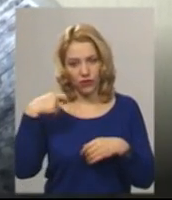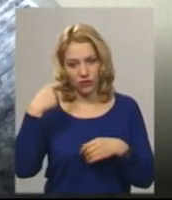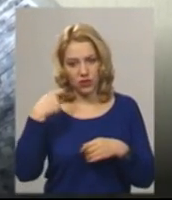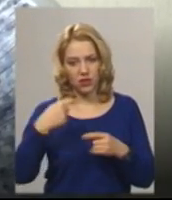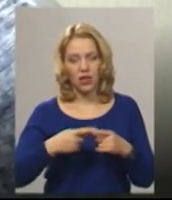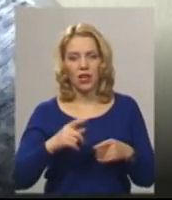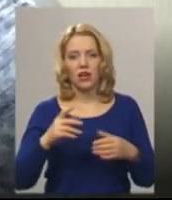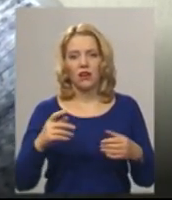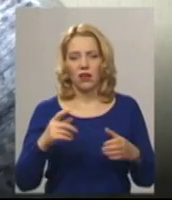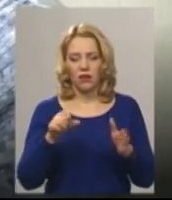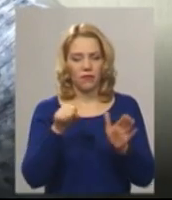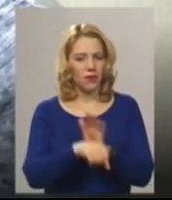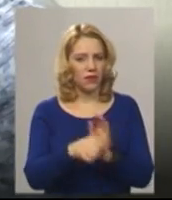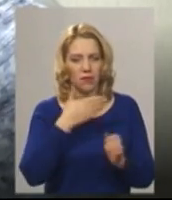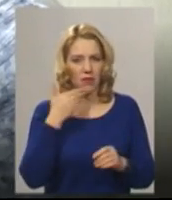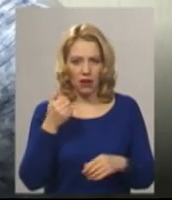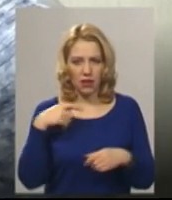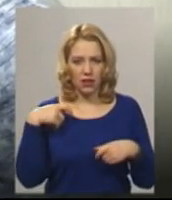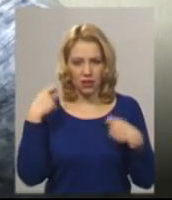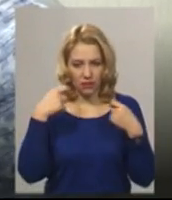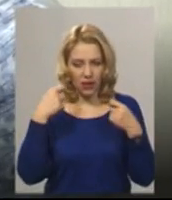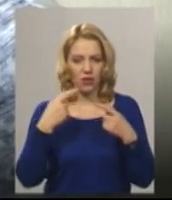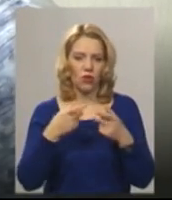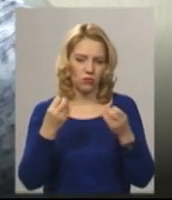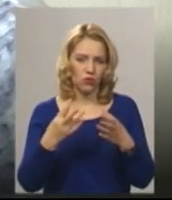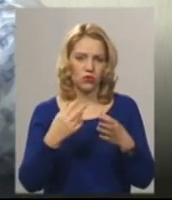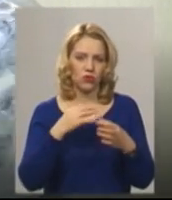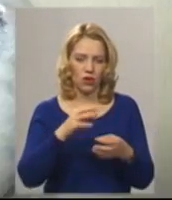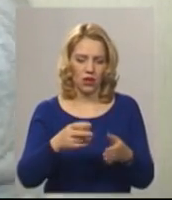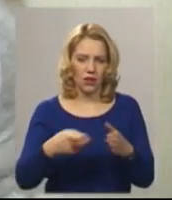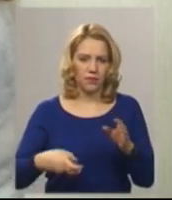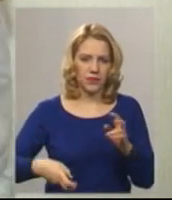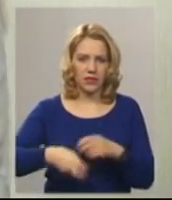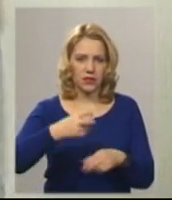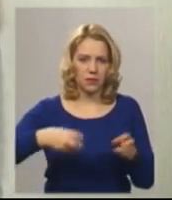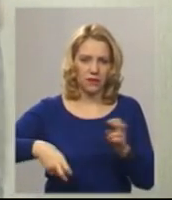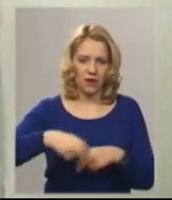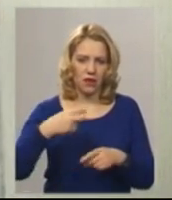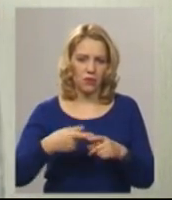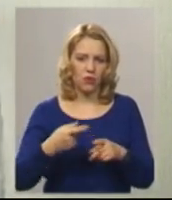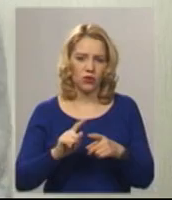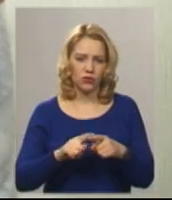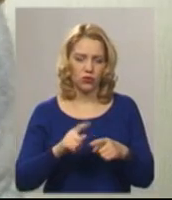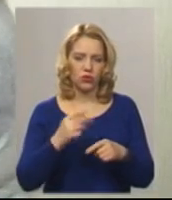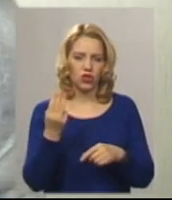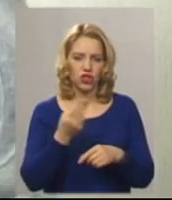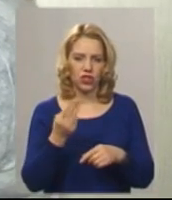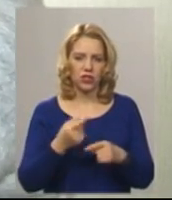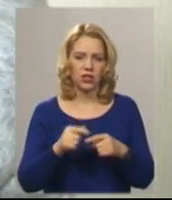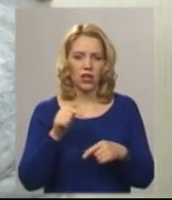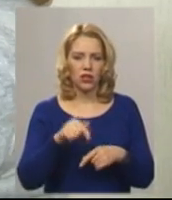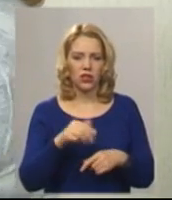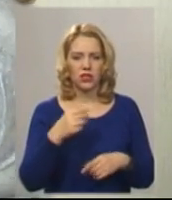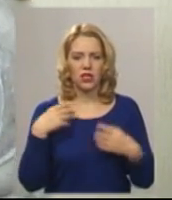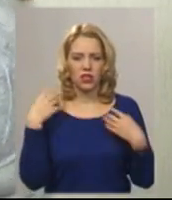просто зістригаються локони овечі, і ми їх використовуємо в валяні. От ми їх привалюємо. Зокрема, тут це